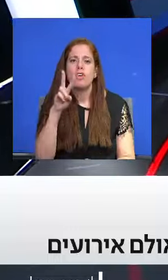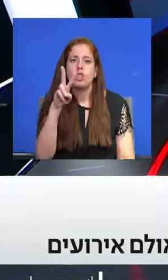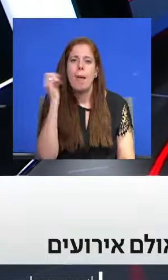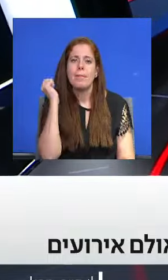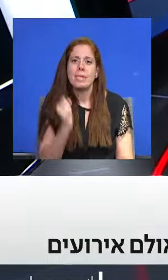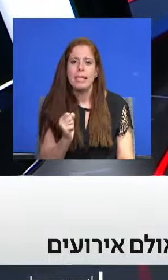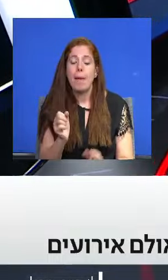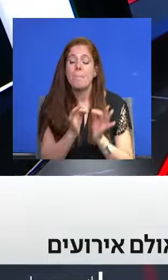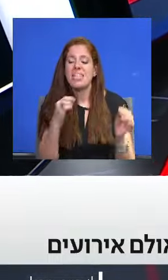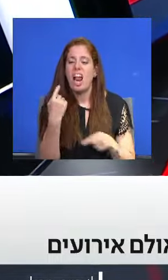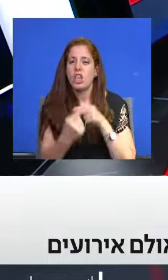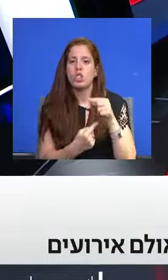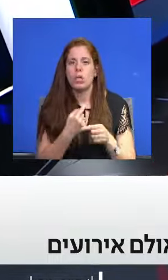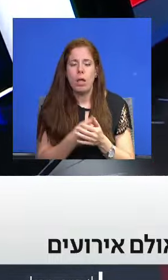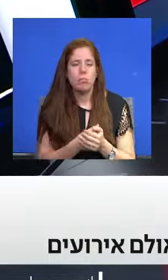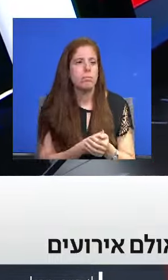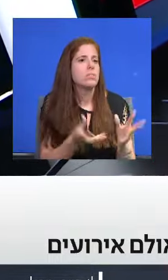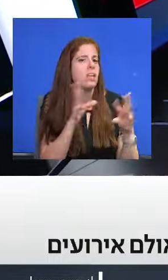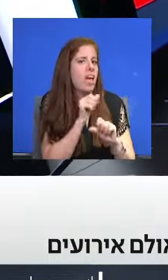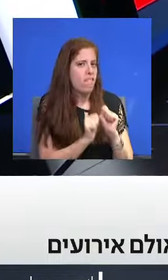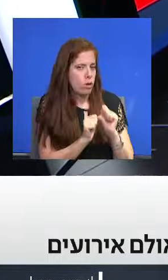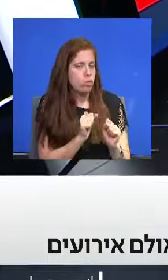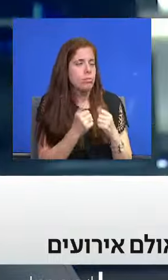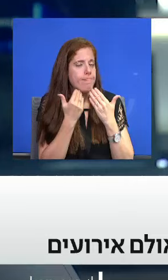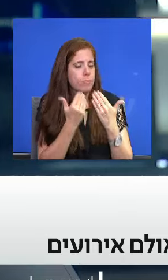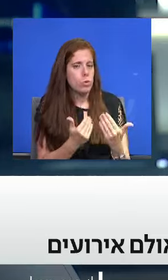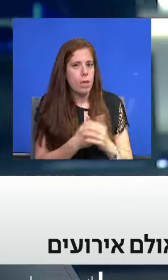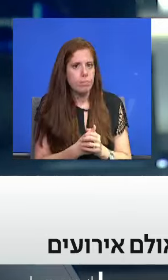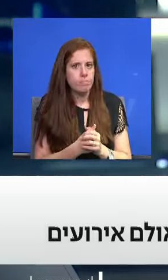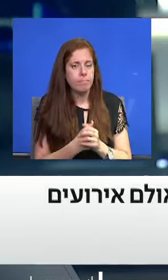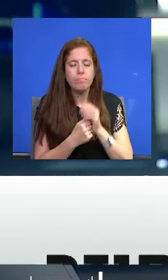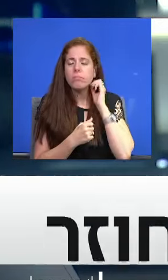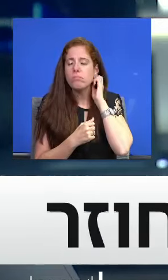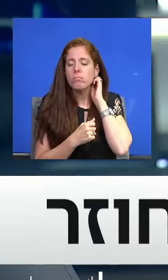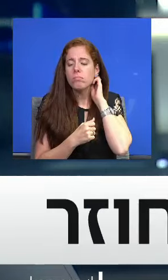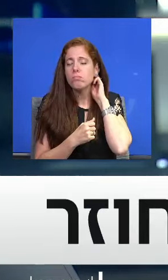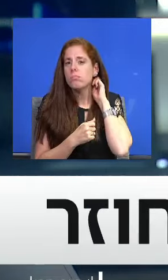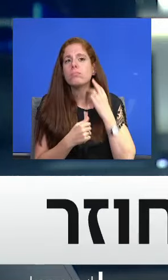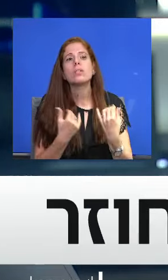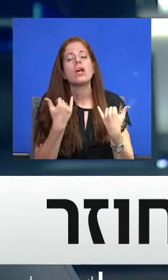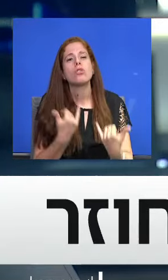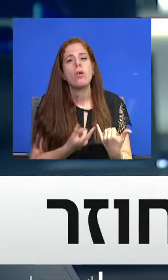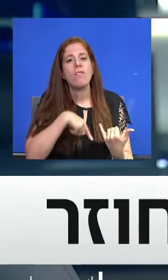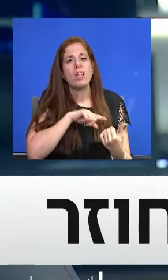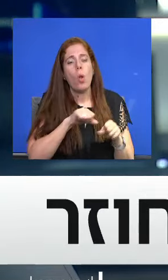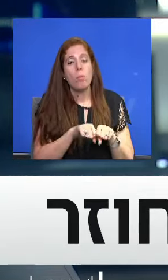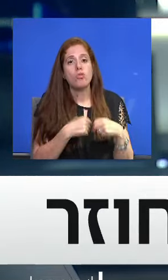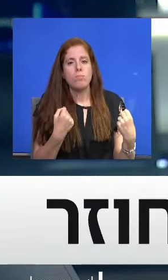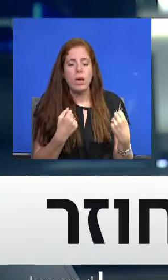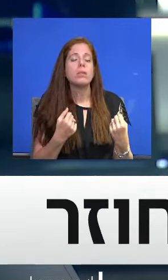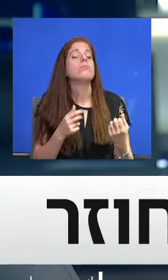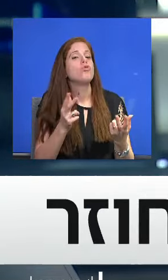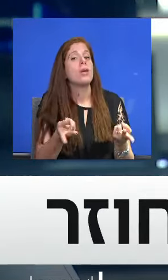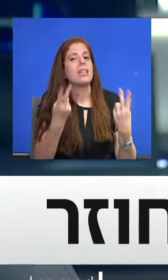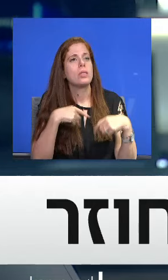מתחילת השנה. ערב מדמם נוסף. תודה, משה. עכשיו אנחנו למשבר שצפוי לחזור לקואליציה עם